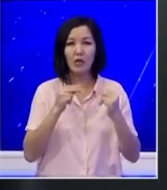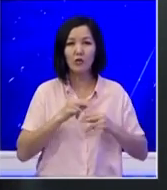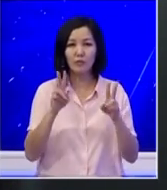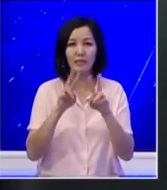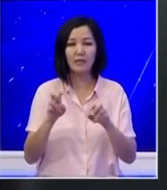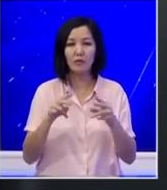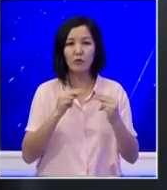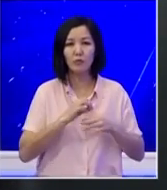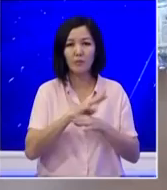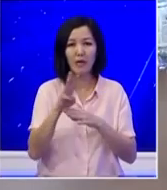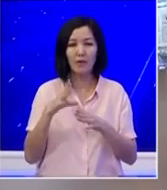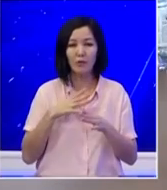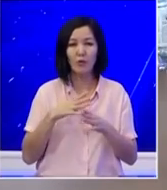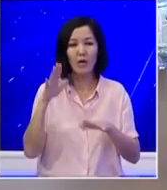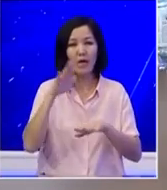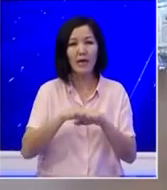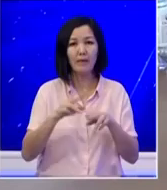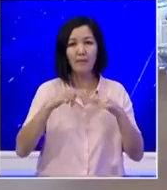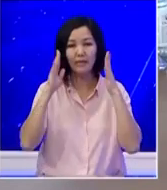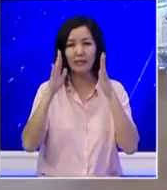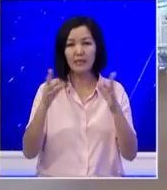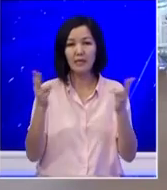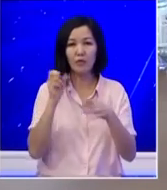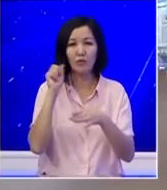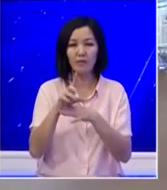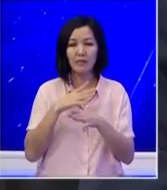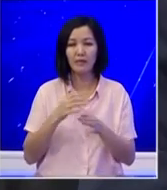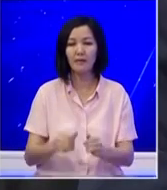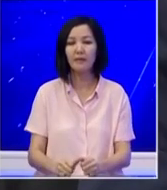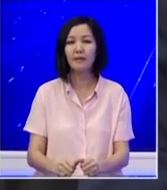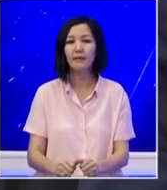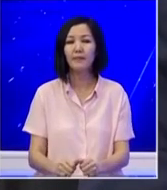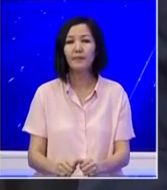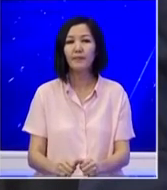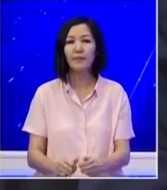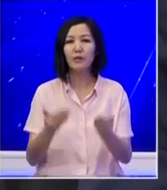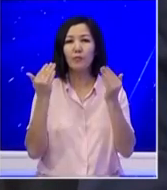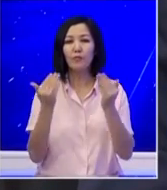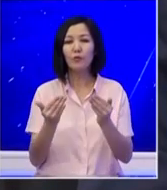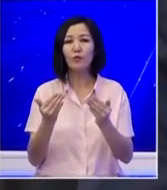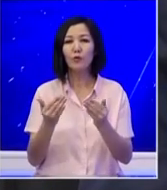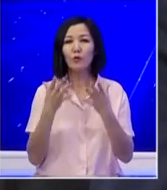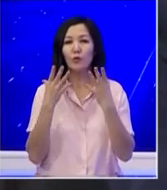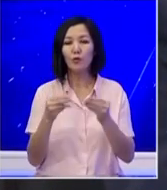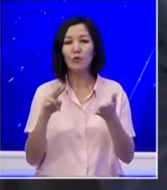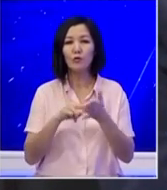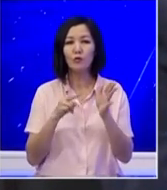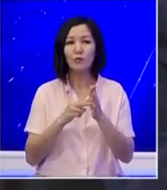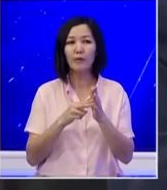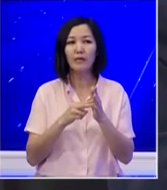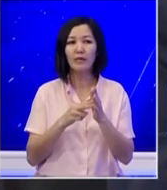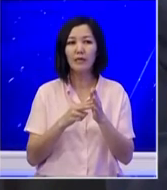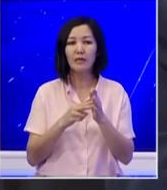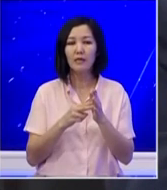жүргендерді еңбекпен қамту. Әкім осыған баса көңіл бөлуді тапсырды. Бүгінгі таңда 28 апрельге